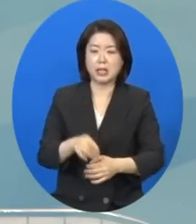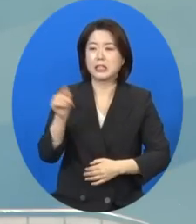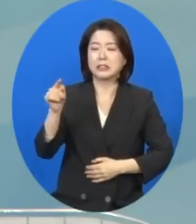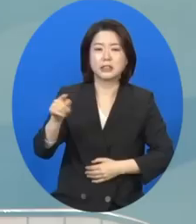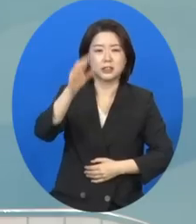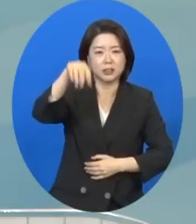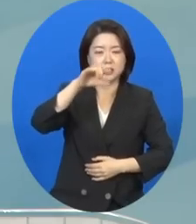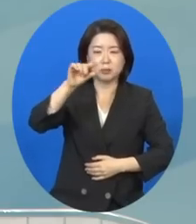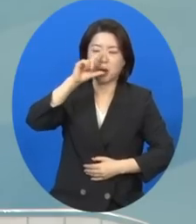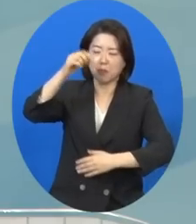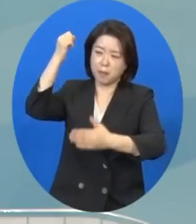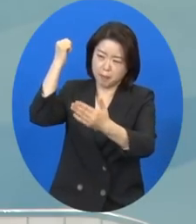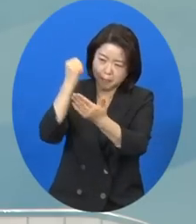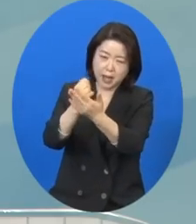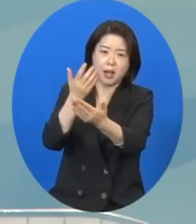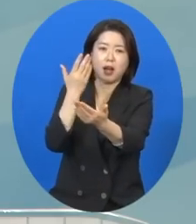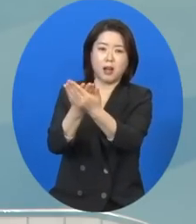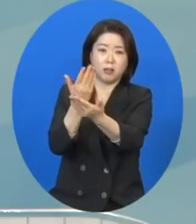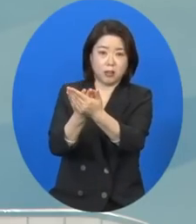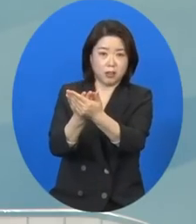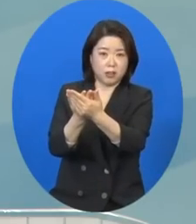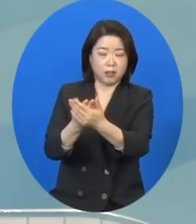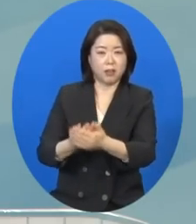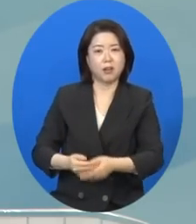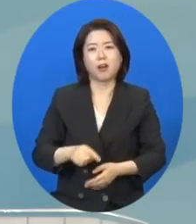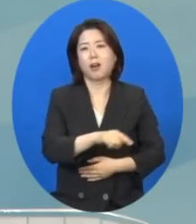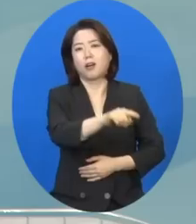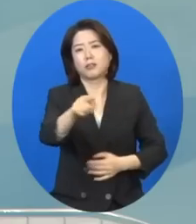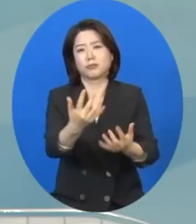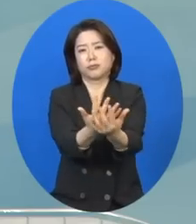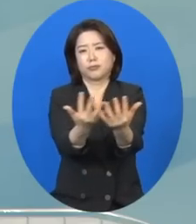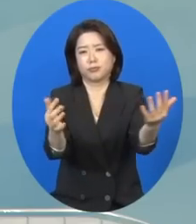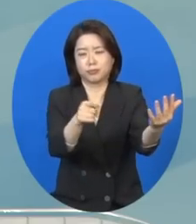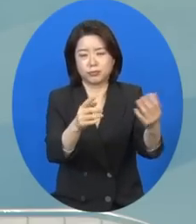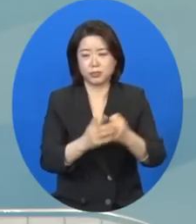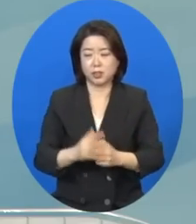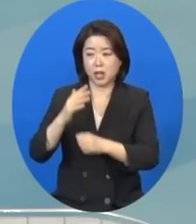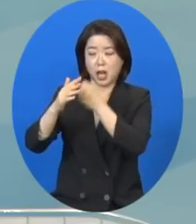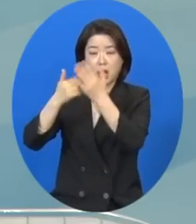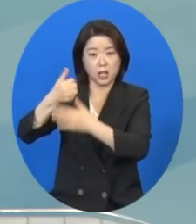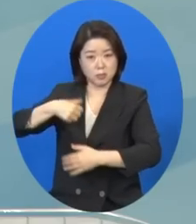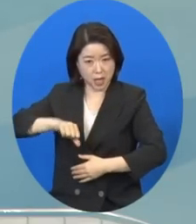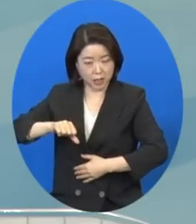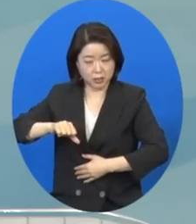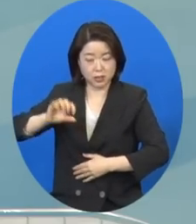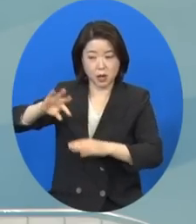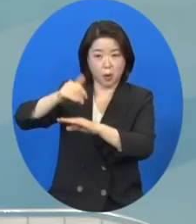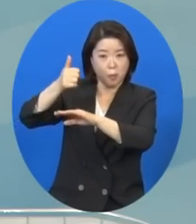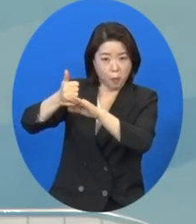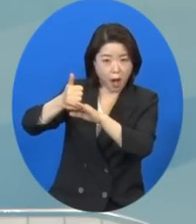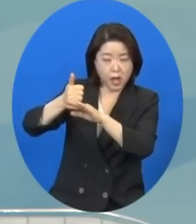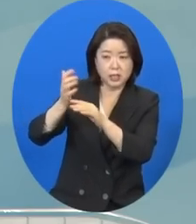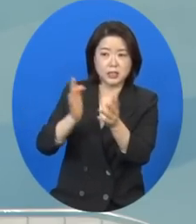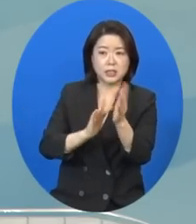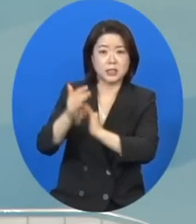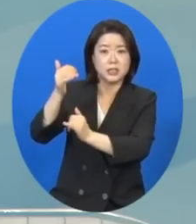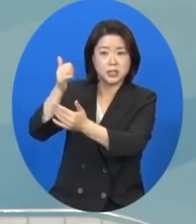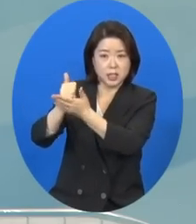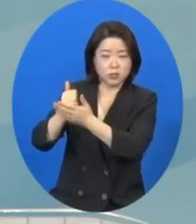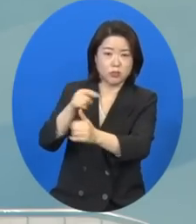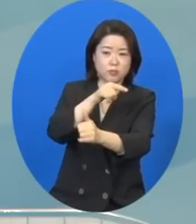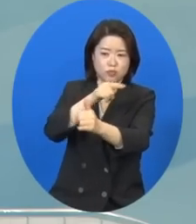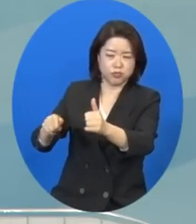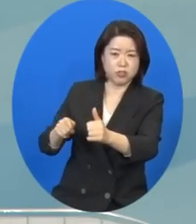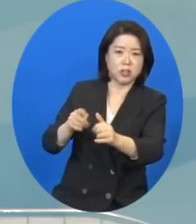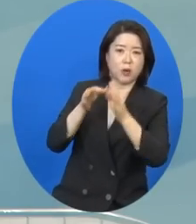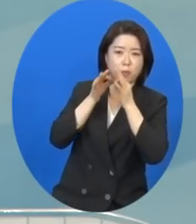십자가에 못 박으시오 지금 이들은 하나님의 아들이신 그리고 왕이신 예수님을 죽이라고